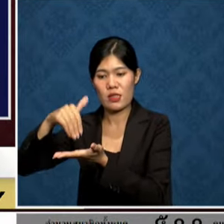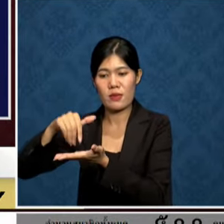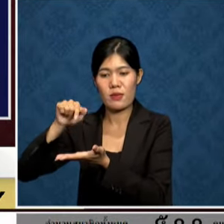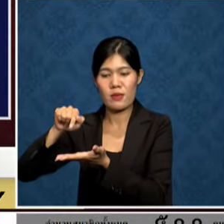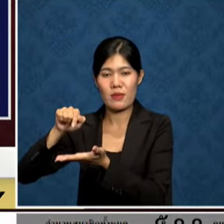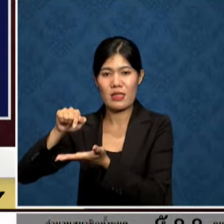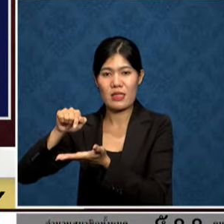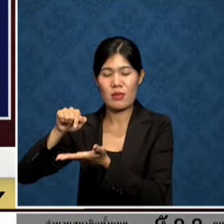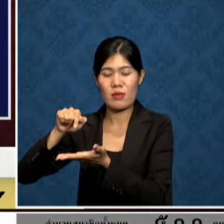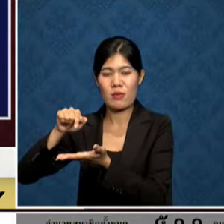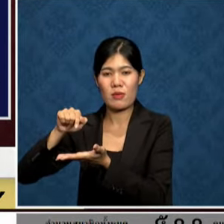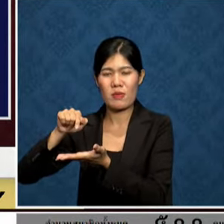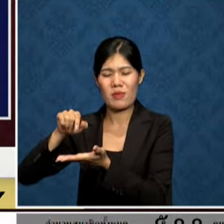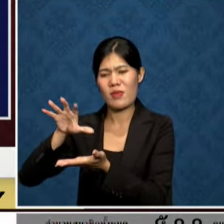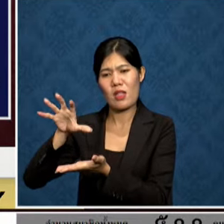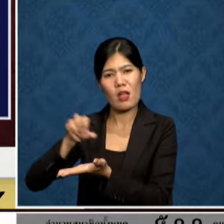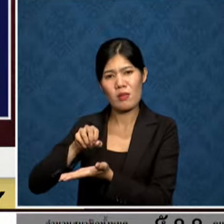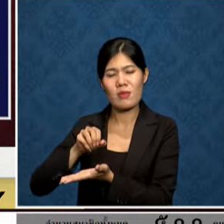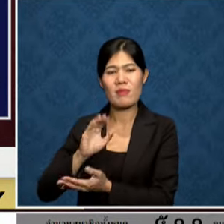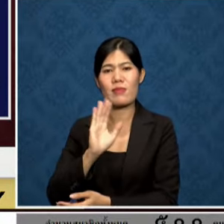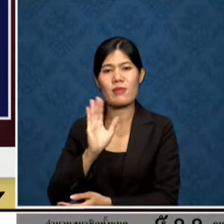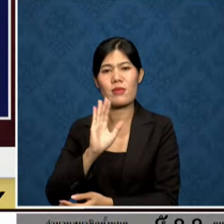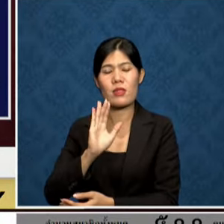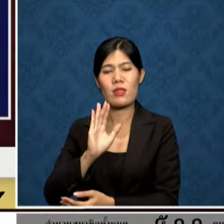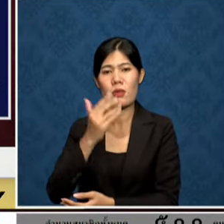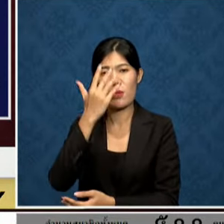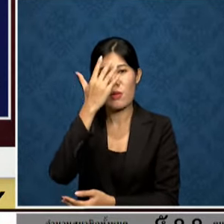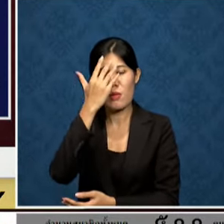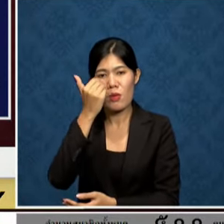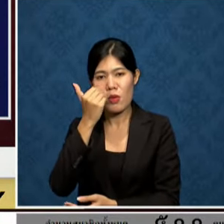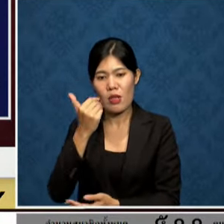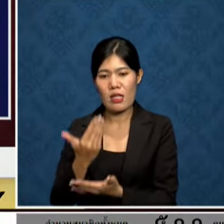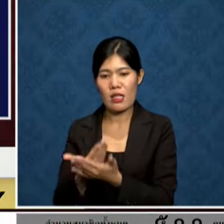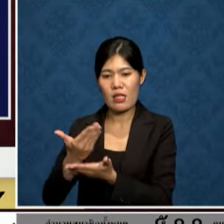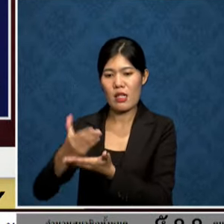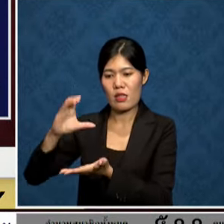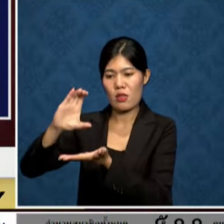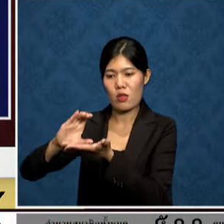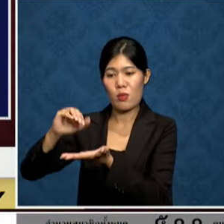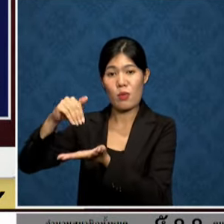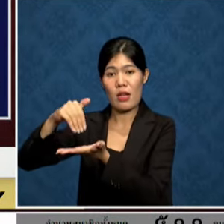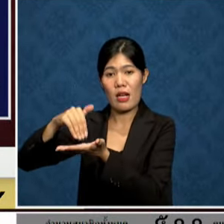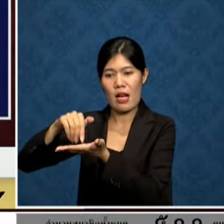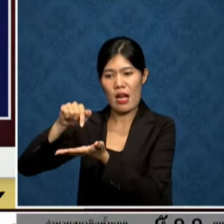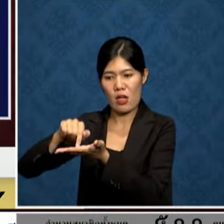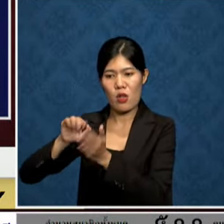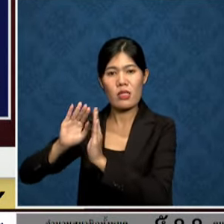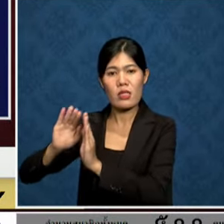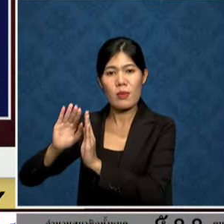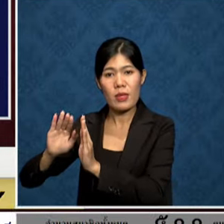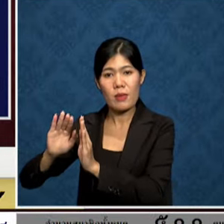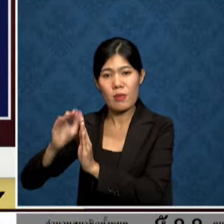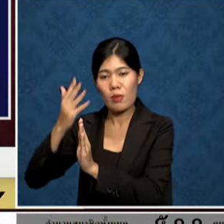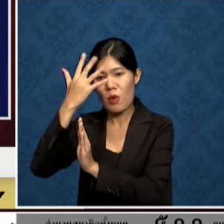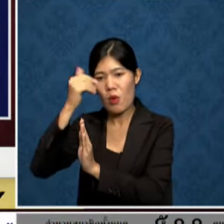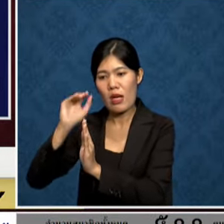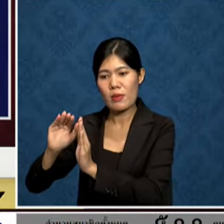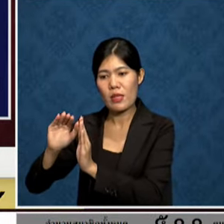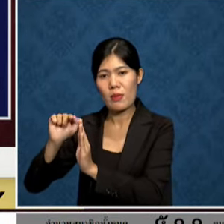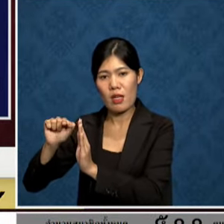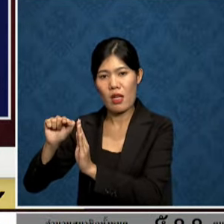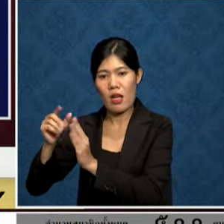เนี่ยก็อาจจะเป็นไปไม่ได้แล้วอีกเช่นเดียวกันนะคะเพราะว่างบกลางเนี่ยอาจจะต้องถูกกันเอาไว้เพื่อทำทำอะไรคะทำ